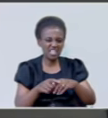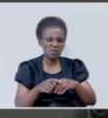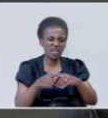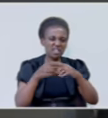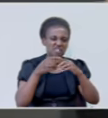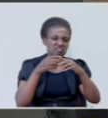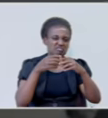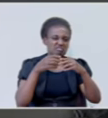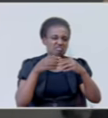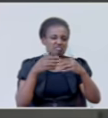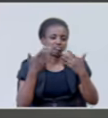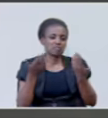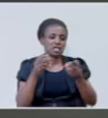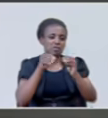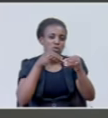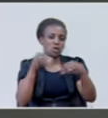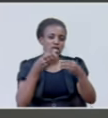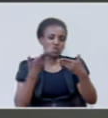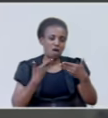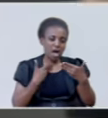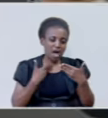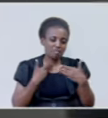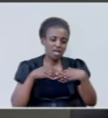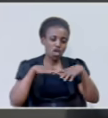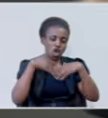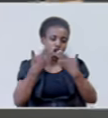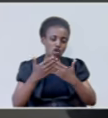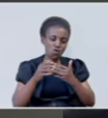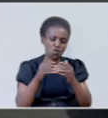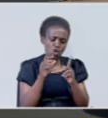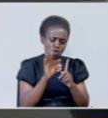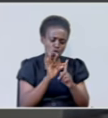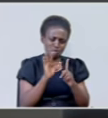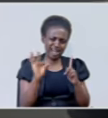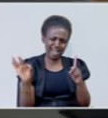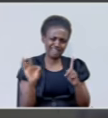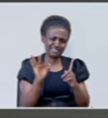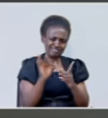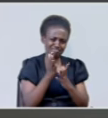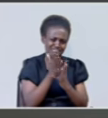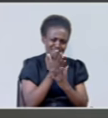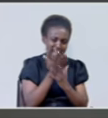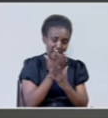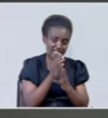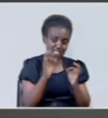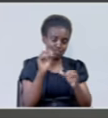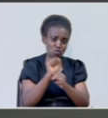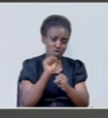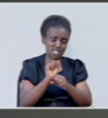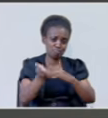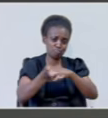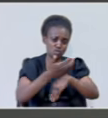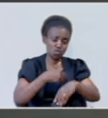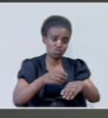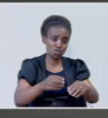vigueur pour sauvegarder de nouvelles contaminations, que ce soit les équipements portés, la distanciation